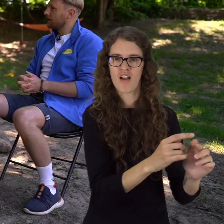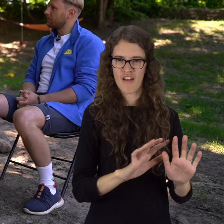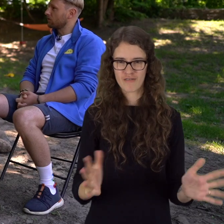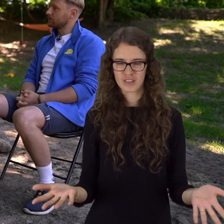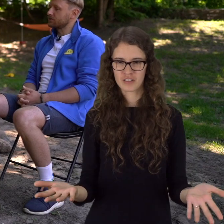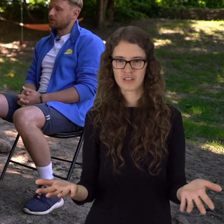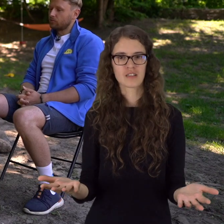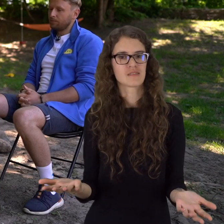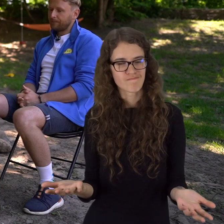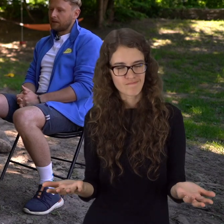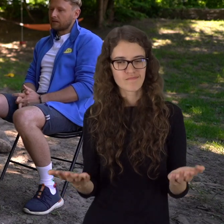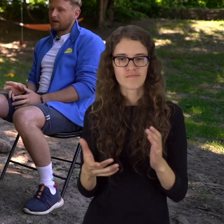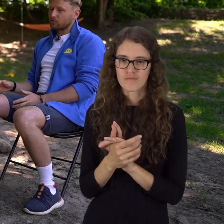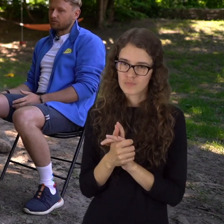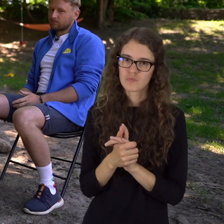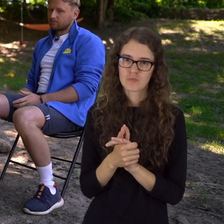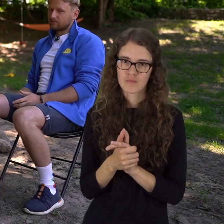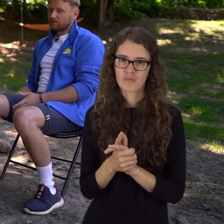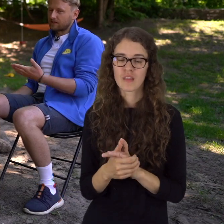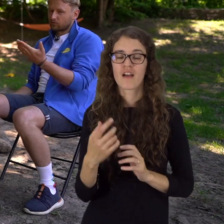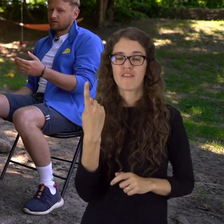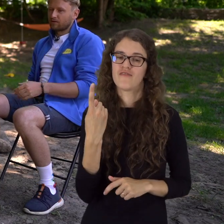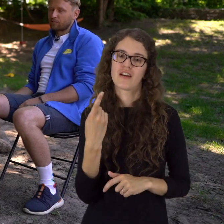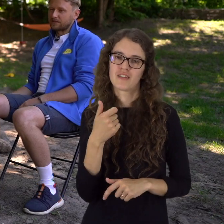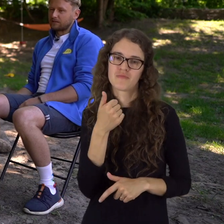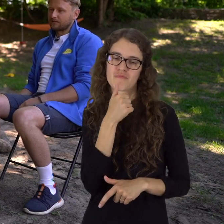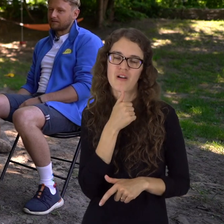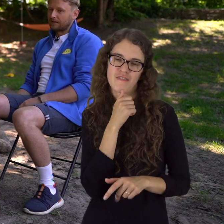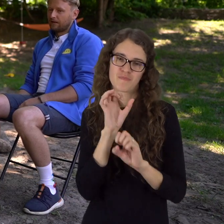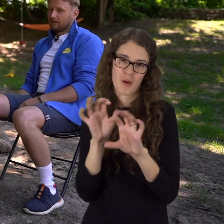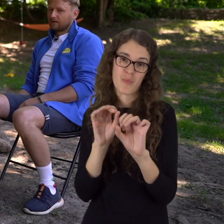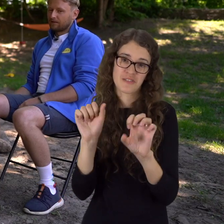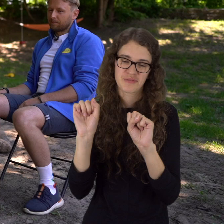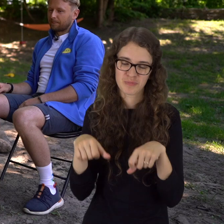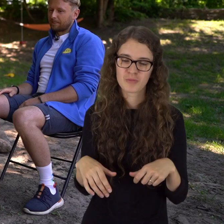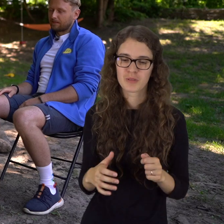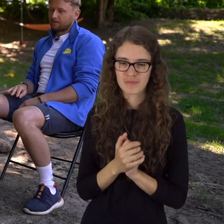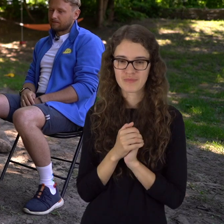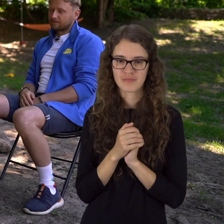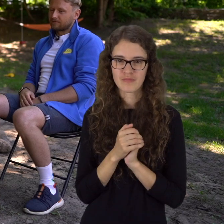ir liepia mokytis iš namų. Tai aišku, vieną tokį irgi galiu pasidalinti, tai